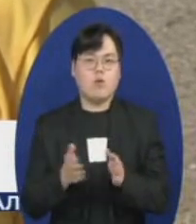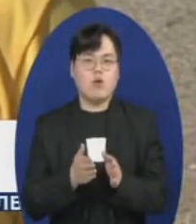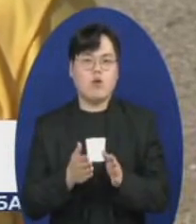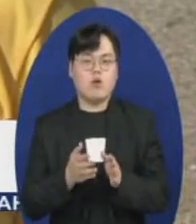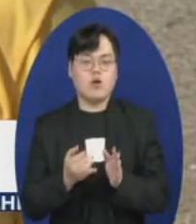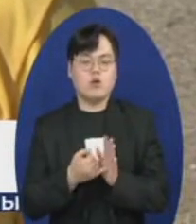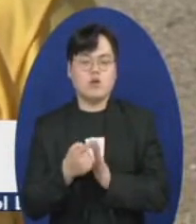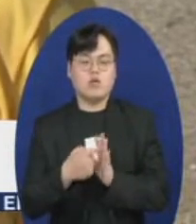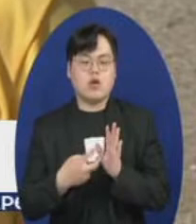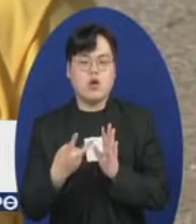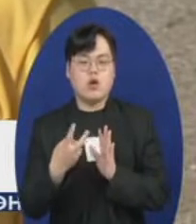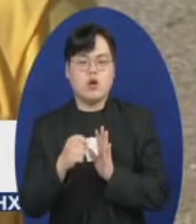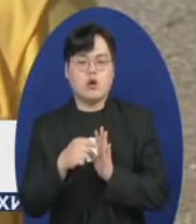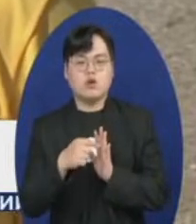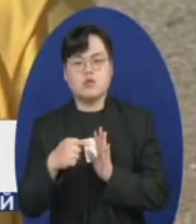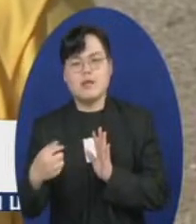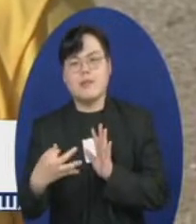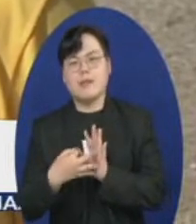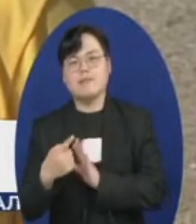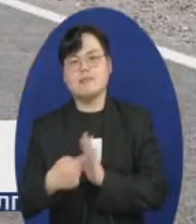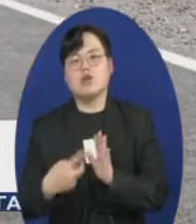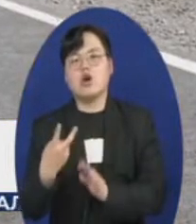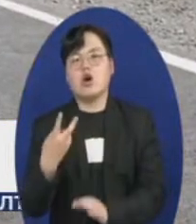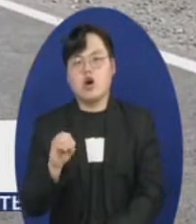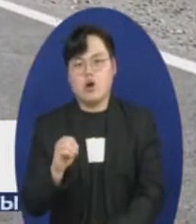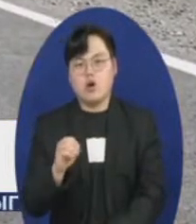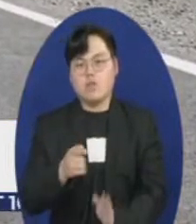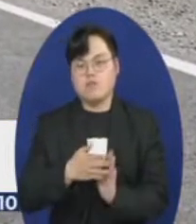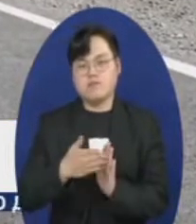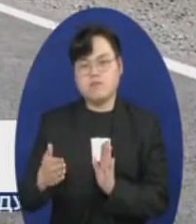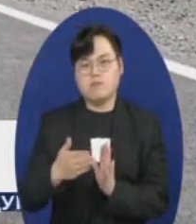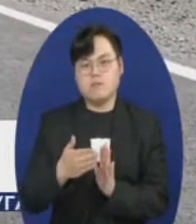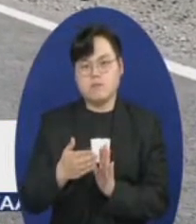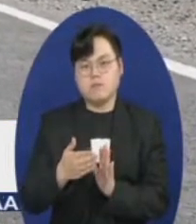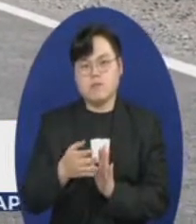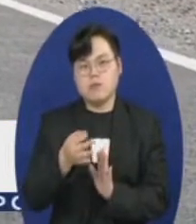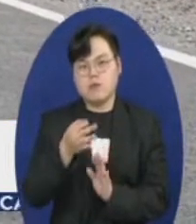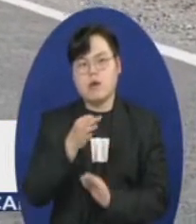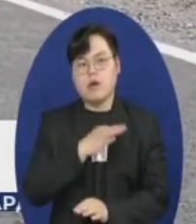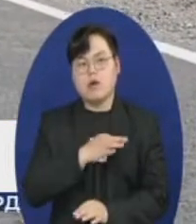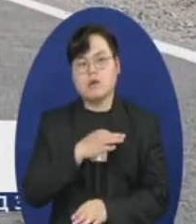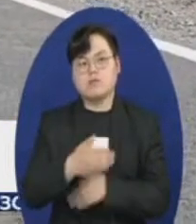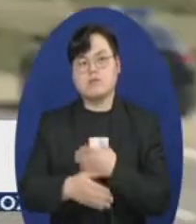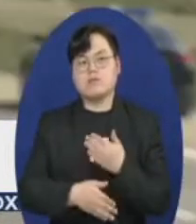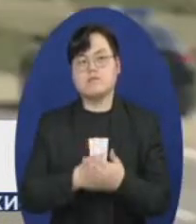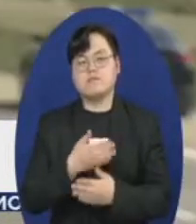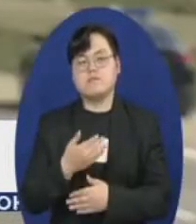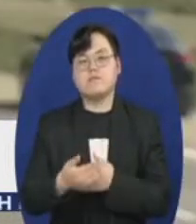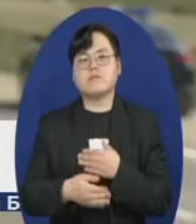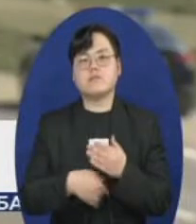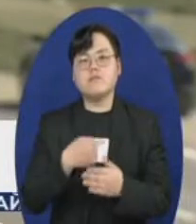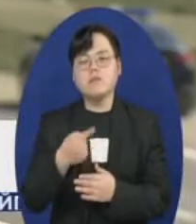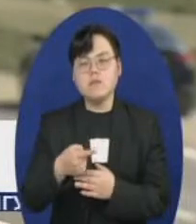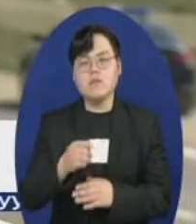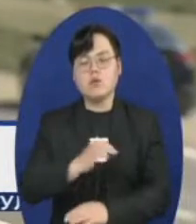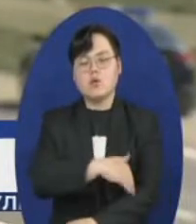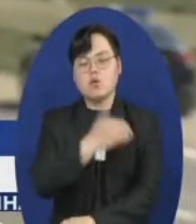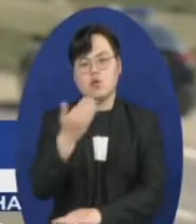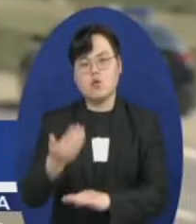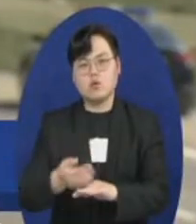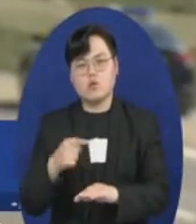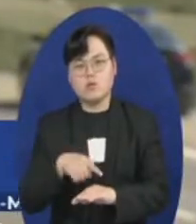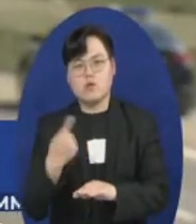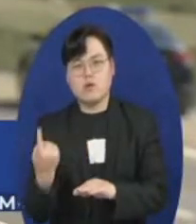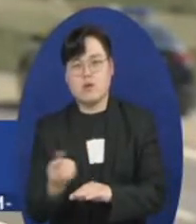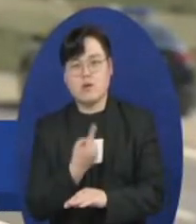сарын 20-оос дулаарч 8 сарын 20 хүртэл үсэндээ бол энэ хооронд маш богино хугацаанд ажилладаг. Тэр ухтаа нууны одоо даяны